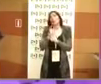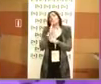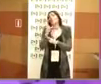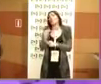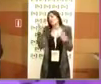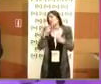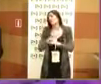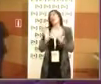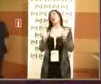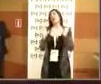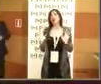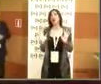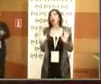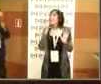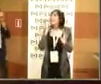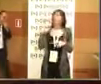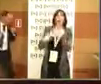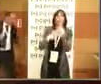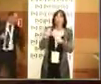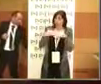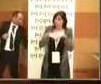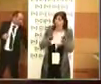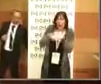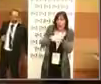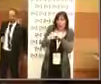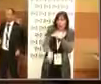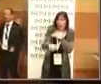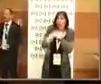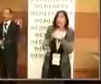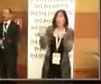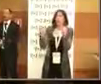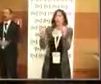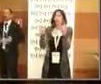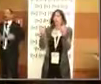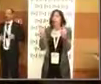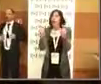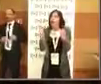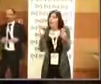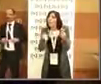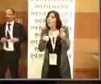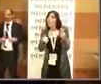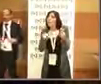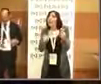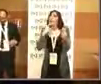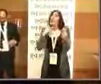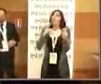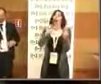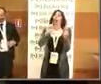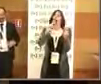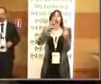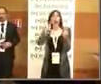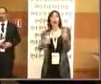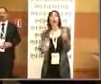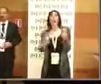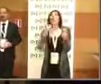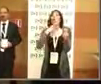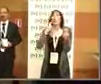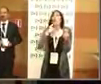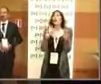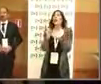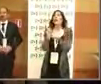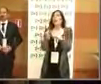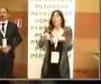noi, o vogliamo continuare a nasconderla, che c'è un tema che non va vissuto, Carlo, hai ragione, con settarismo